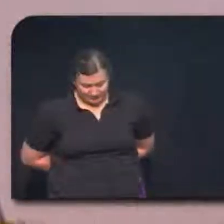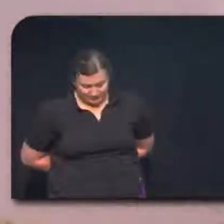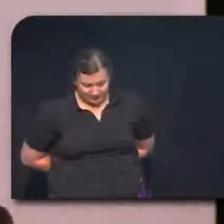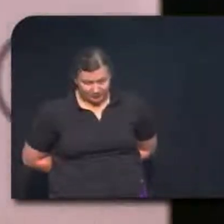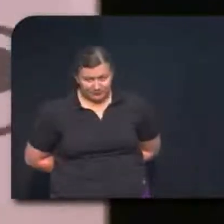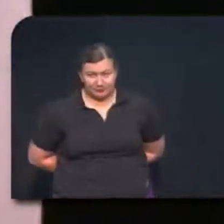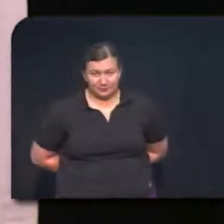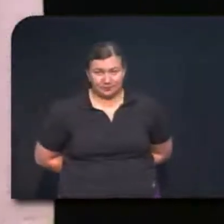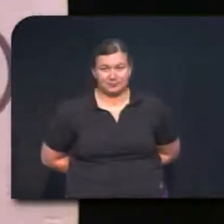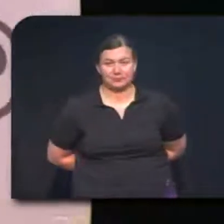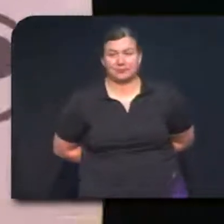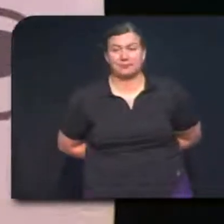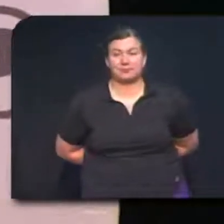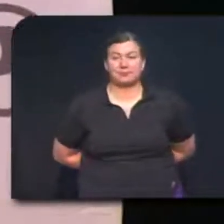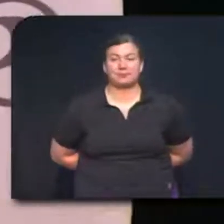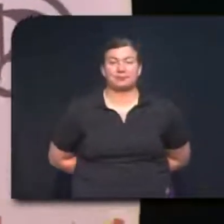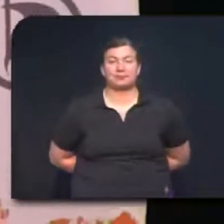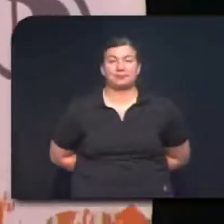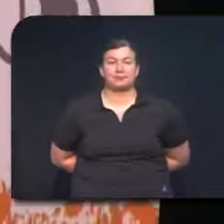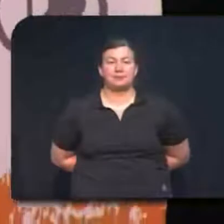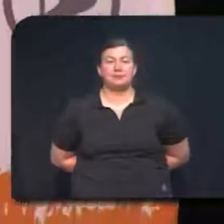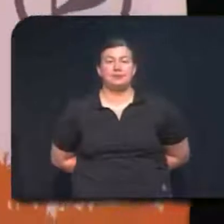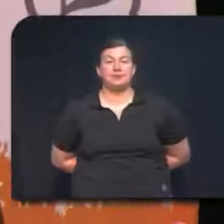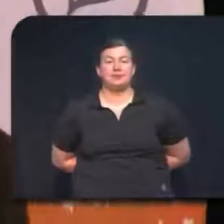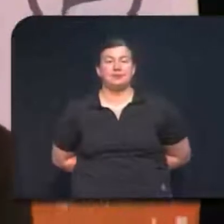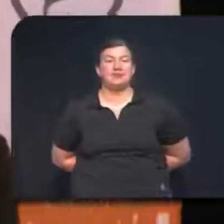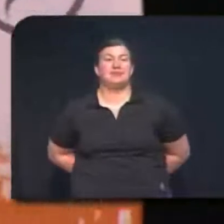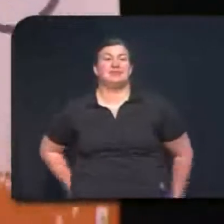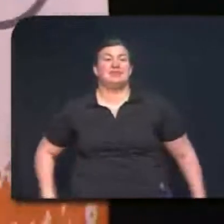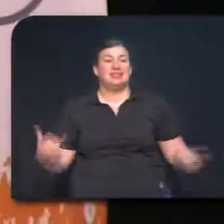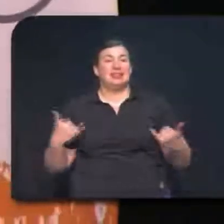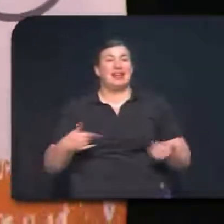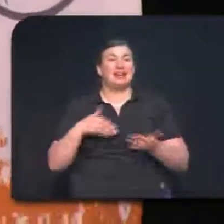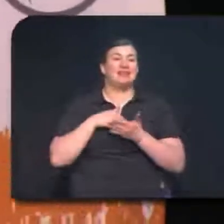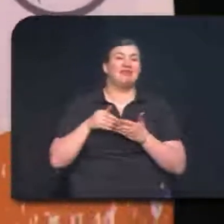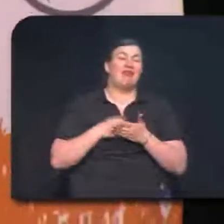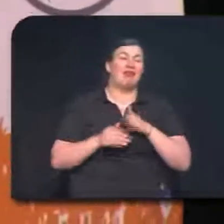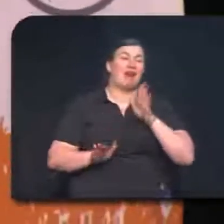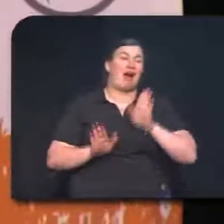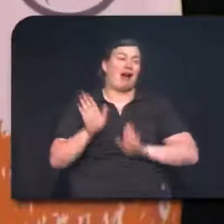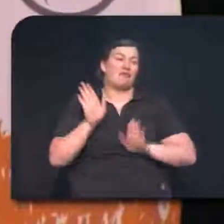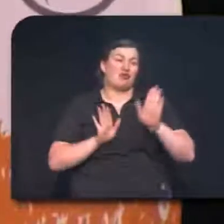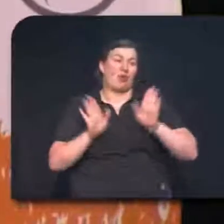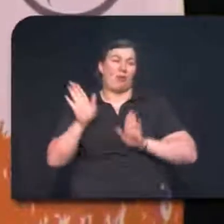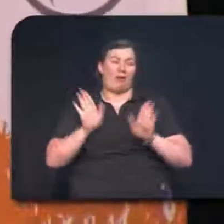so der abstimmungsmarathon geht in die nächste Runde